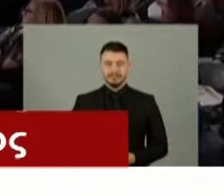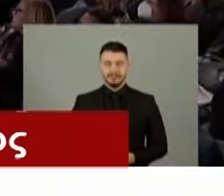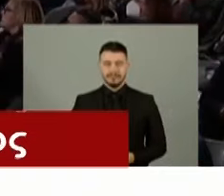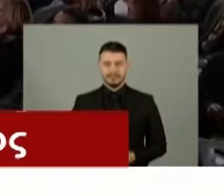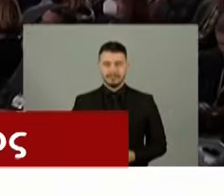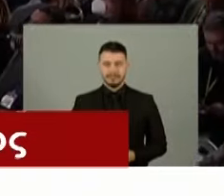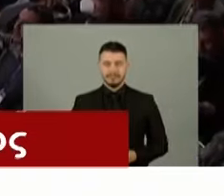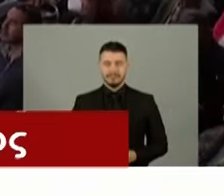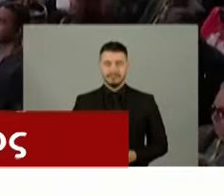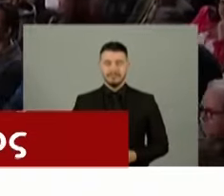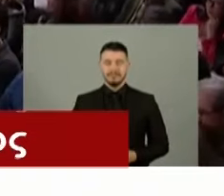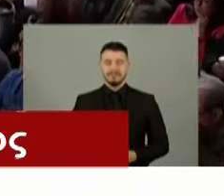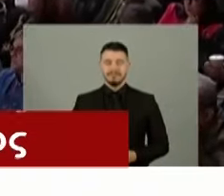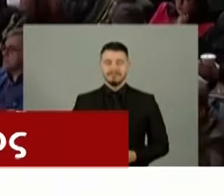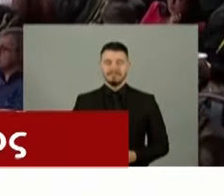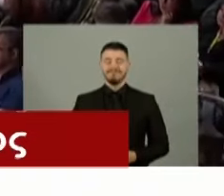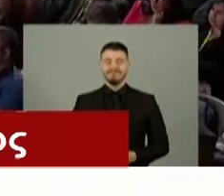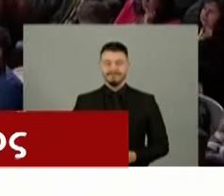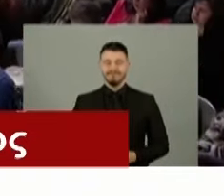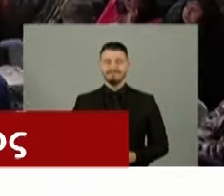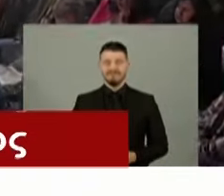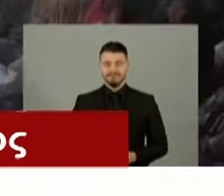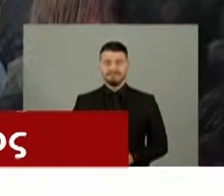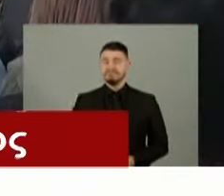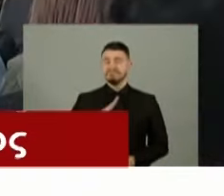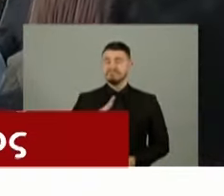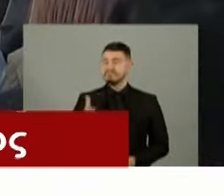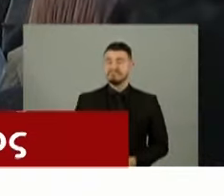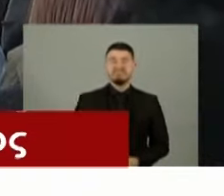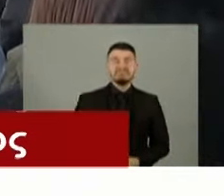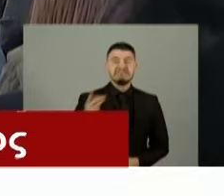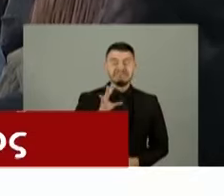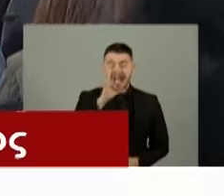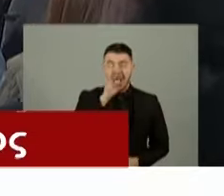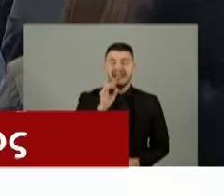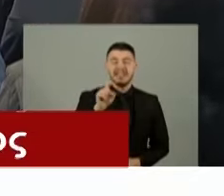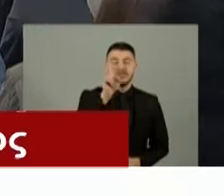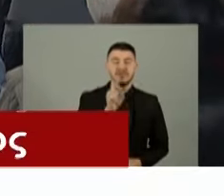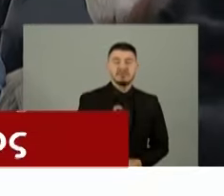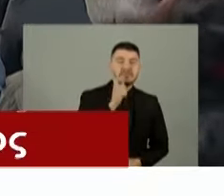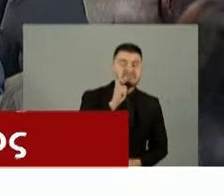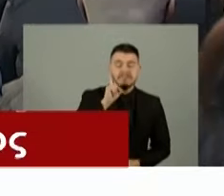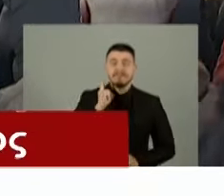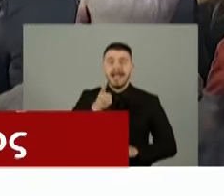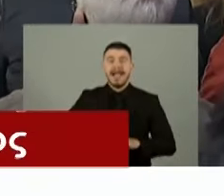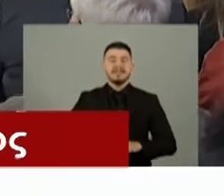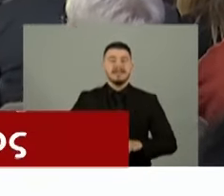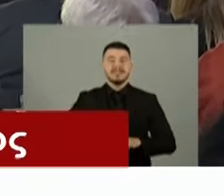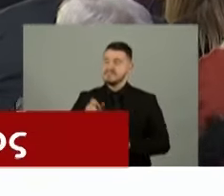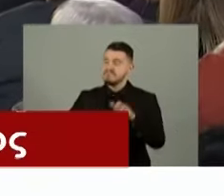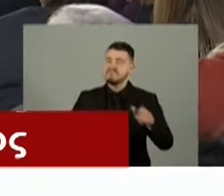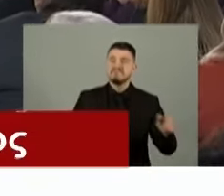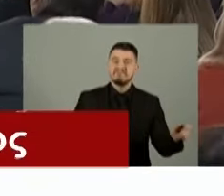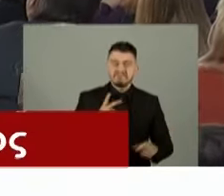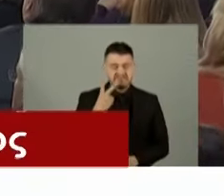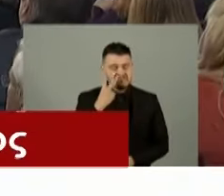διαθέτει σε σχέση με τον κύριο Κασελάκη περισσότερο θα έλεγα πολιτικό ένστικτο. Δεν διαβλέπει το γεγονός ότι αν χάσει και αυτή τη